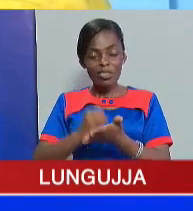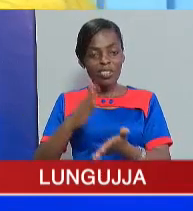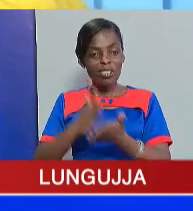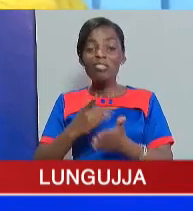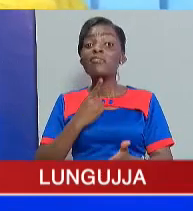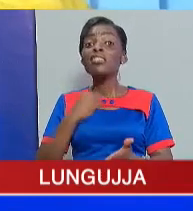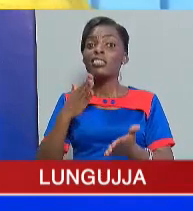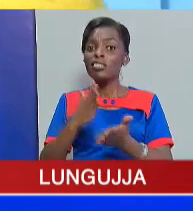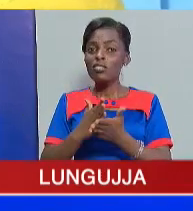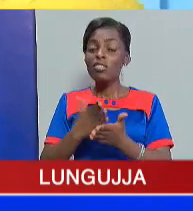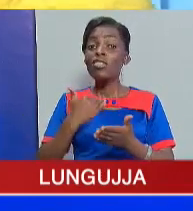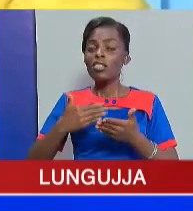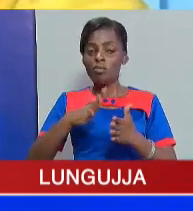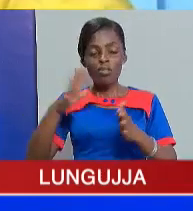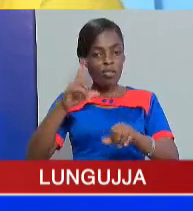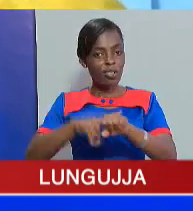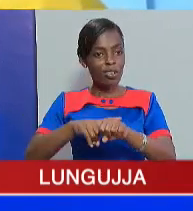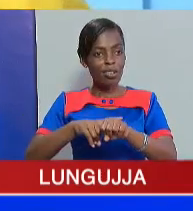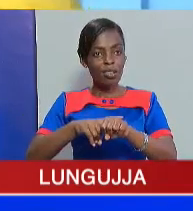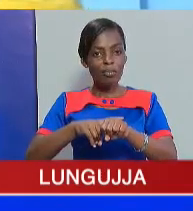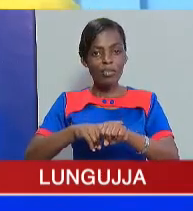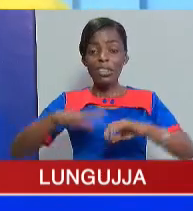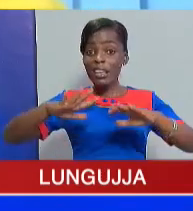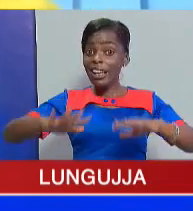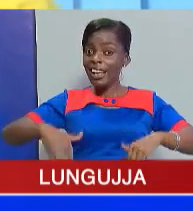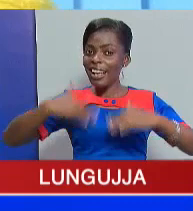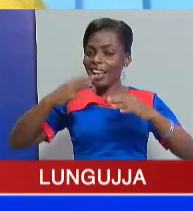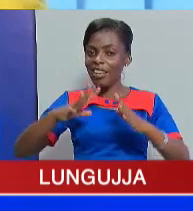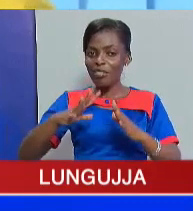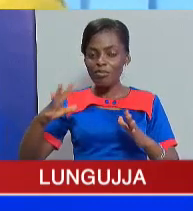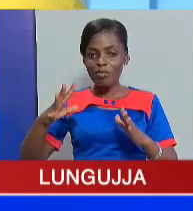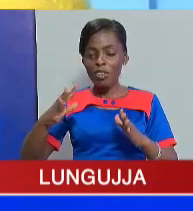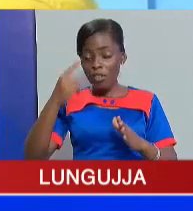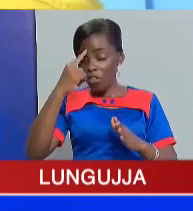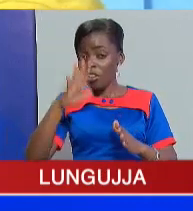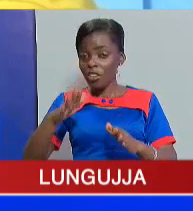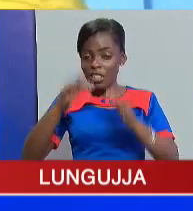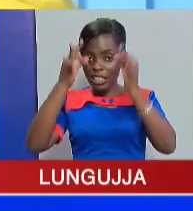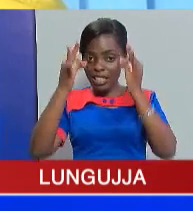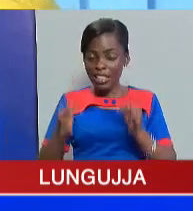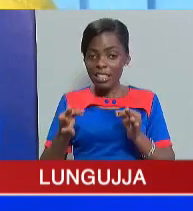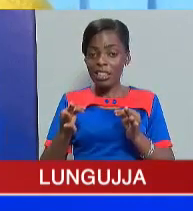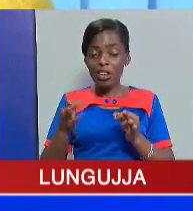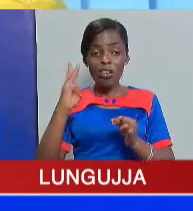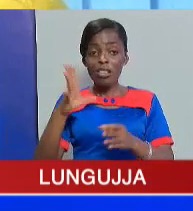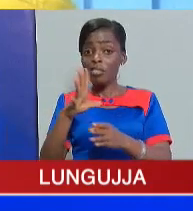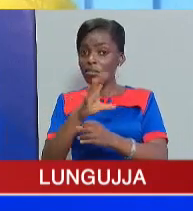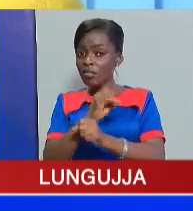mpulira nyetaaga muwa time lakuba nti munaye nkusanyukidde nnyo decisioni yo tubadde tubulamu omuntu